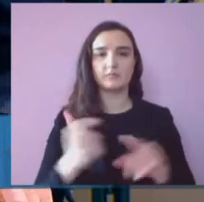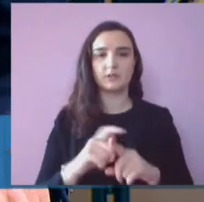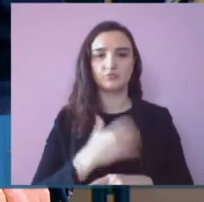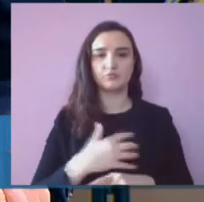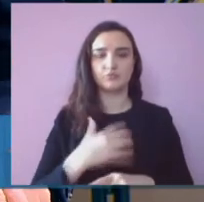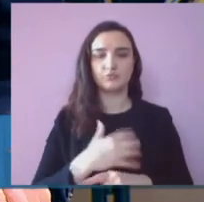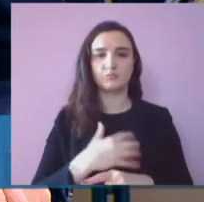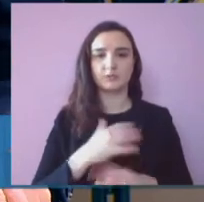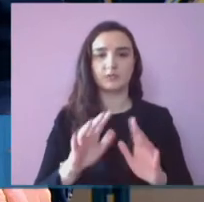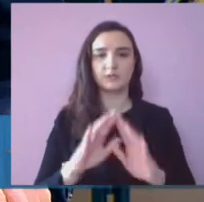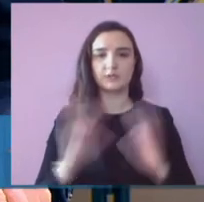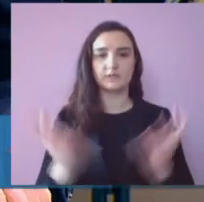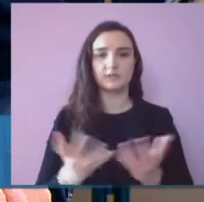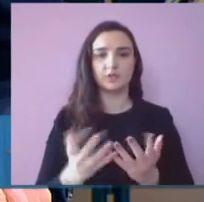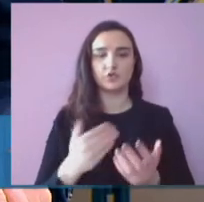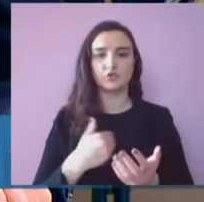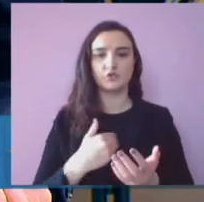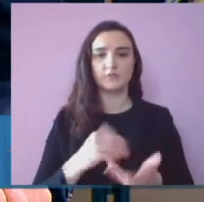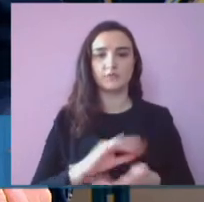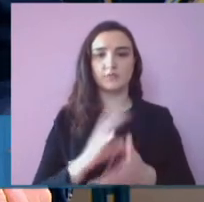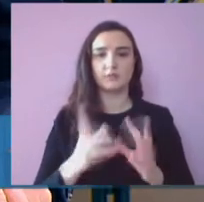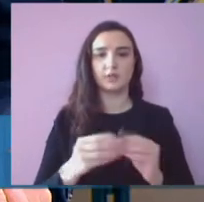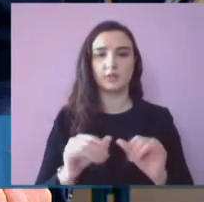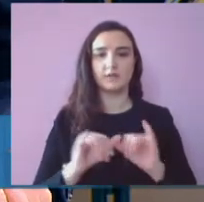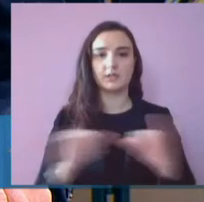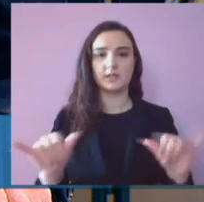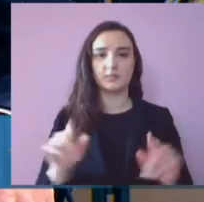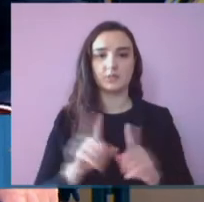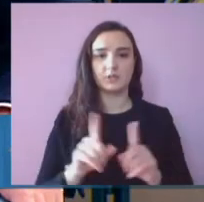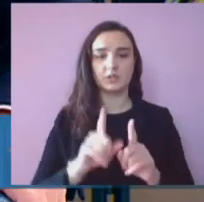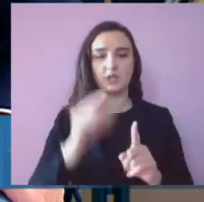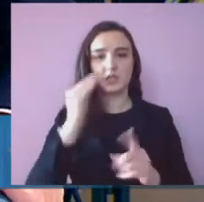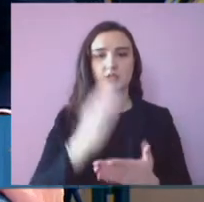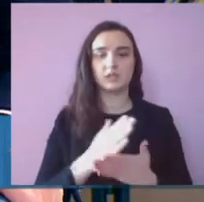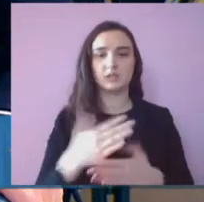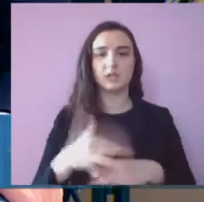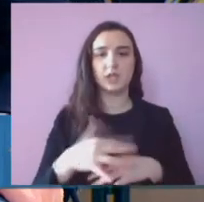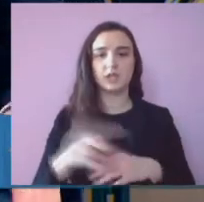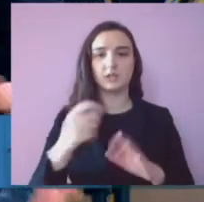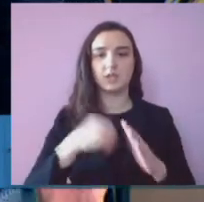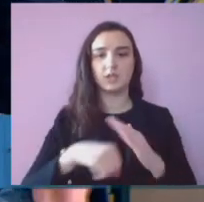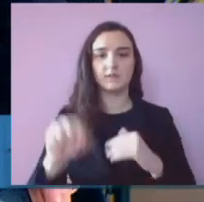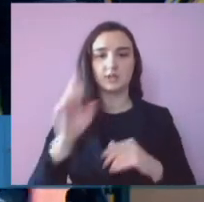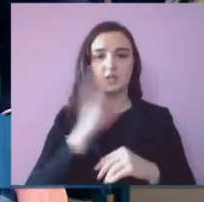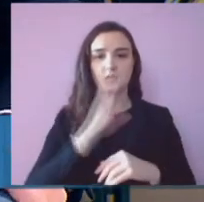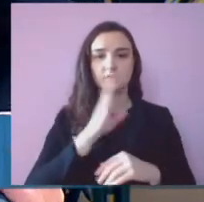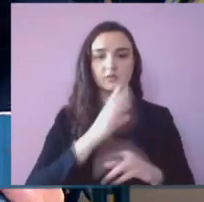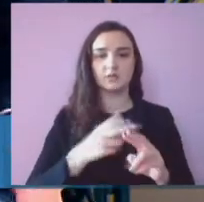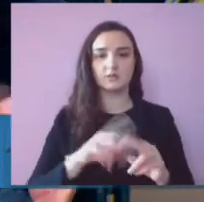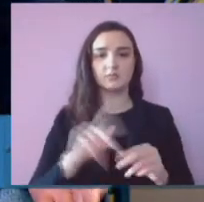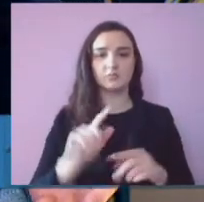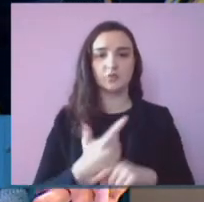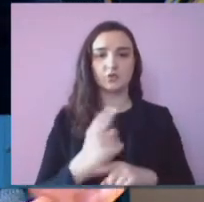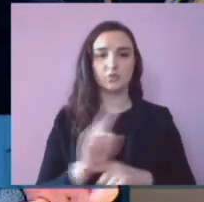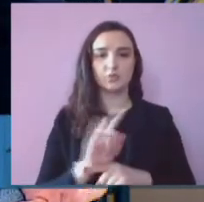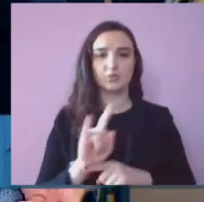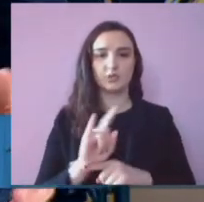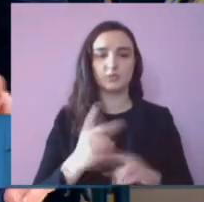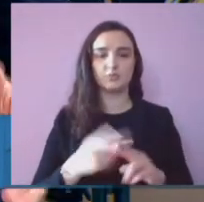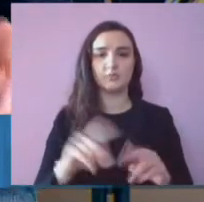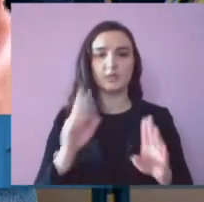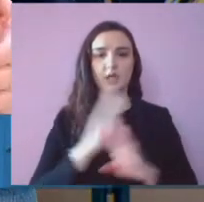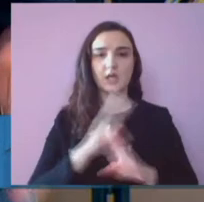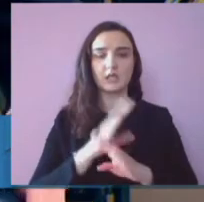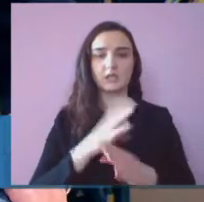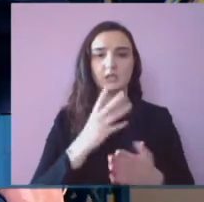სივრცე. ჩვენთან გავრცელებული ასეთი აზრი, გარეთ გაიყვანე ჰაერზე. ეს მორიგი ტყუილია, იმიტომ რომ ჰაერი თავისი